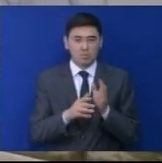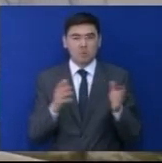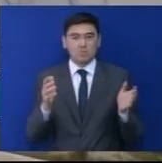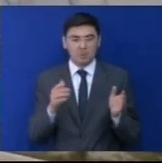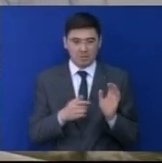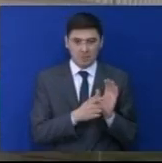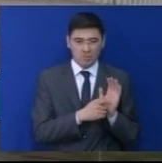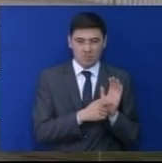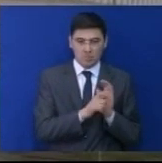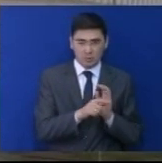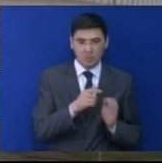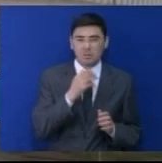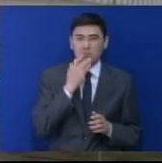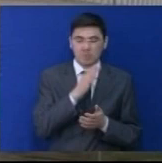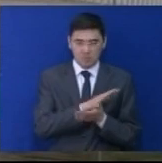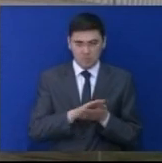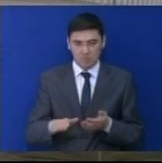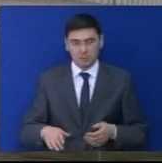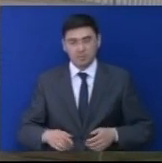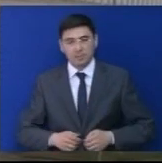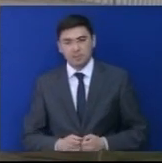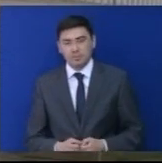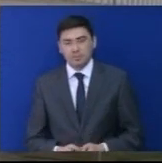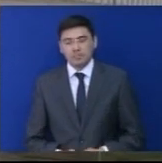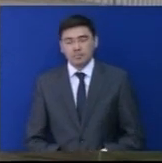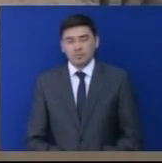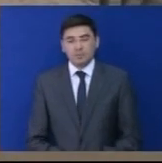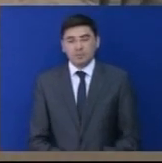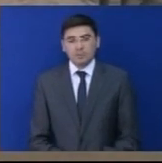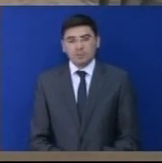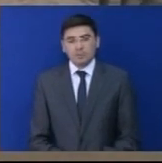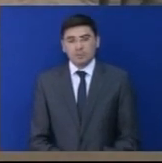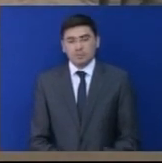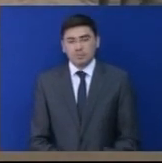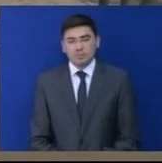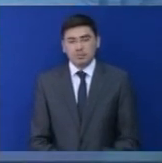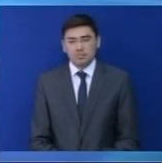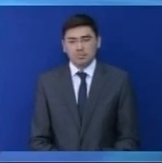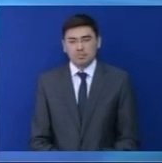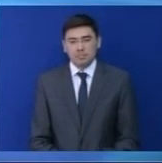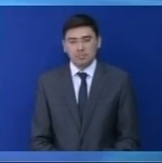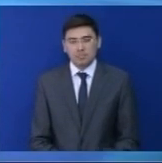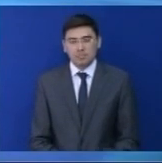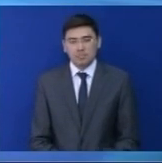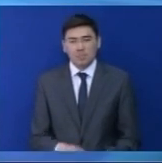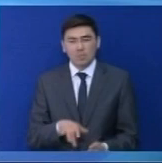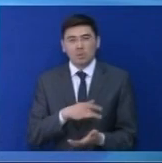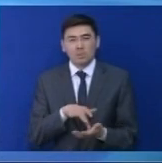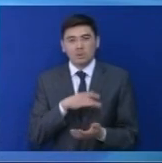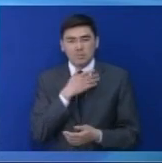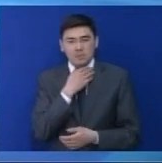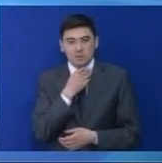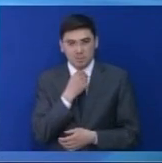около 700 человек – это иностранные граждане. Бахытгуль Казесер Нуркалялов, телеканал Семей. В Семее